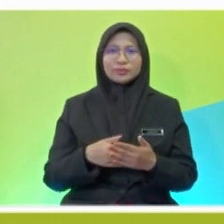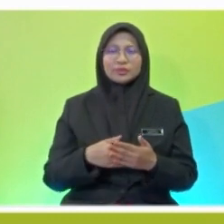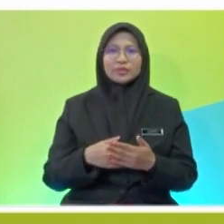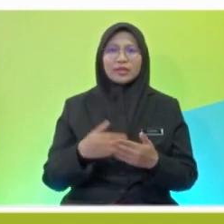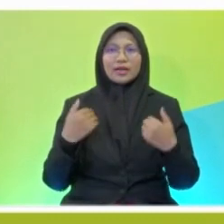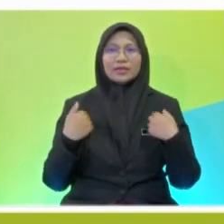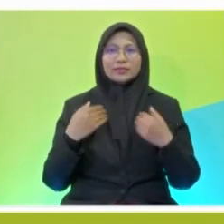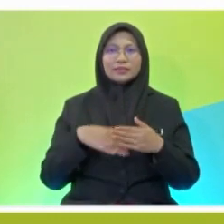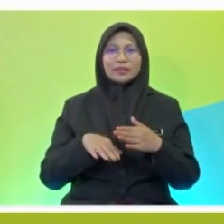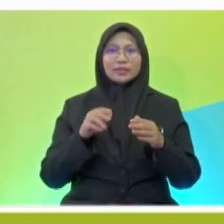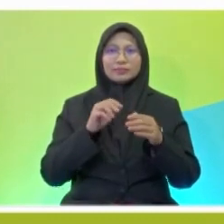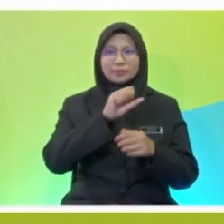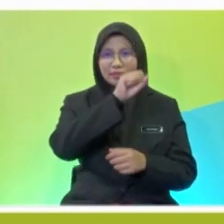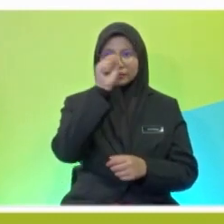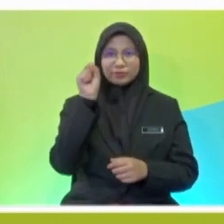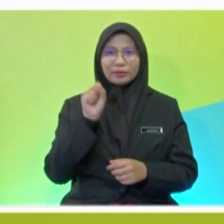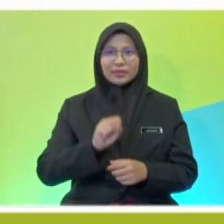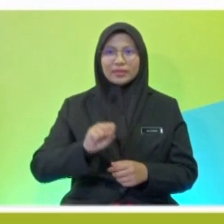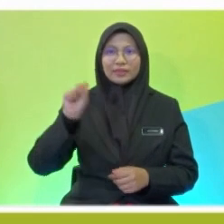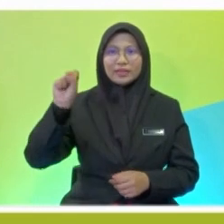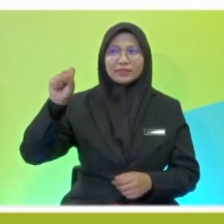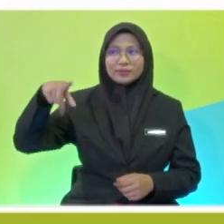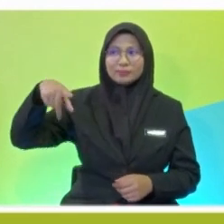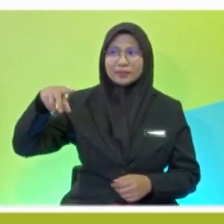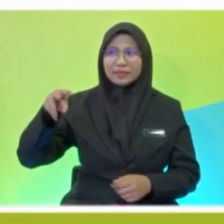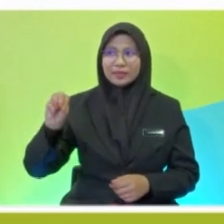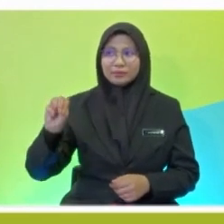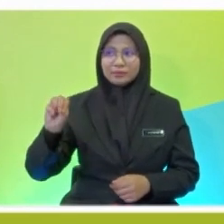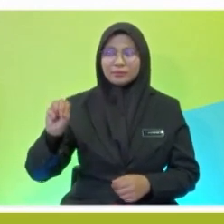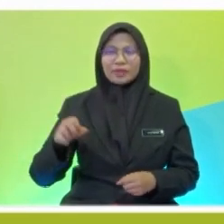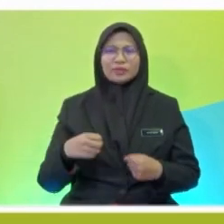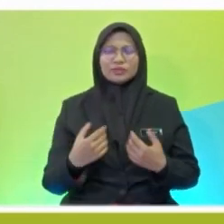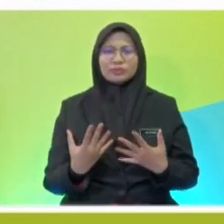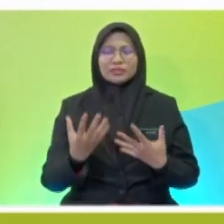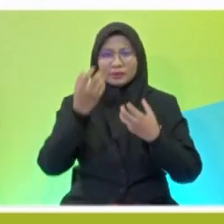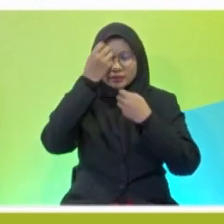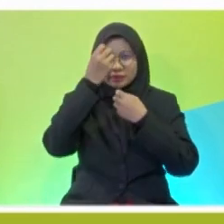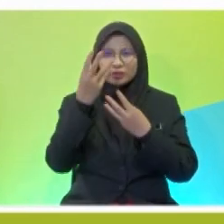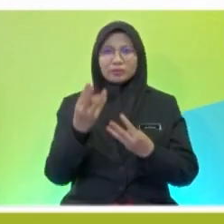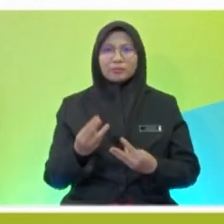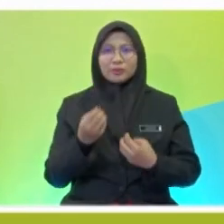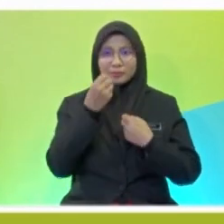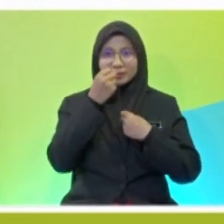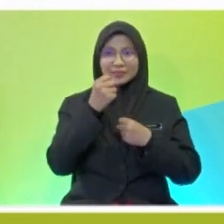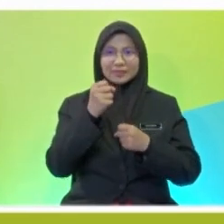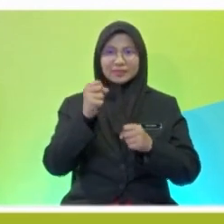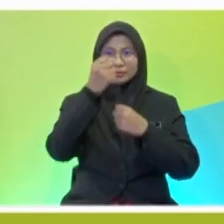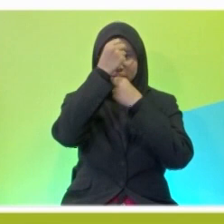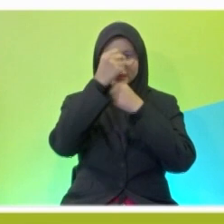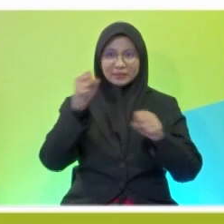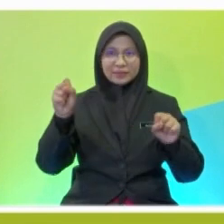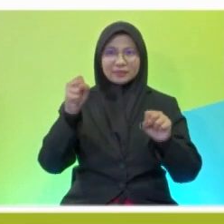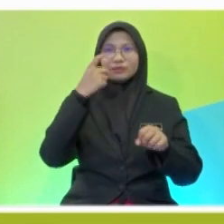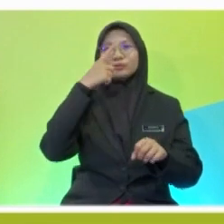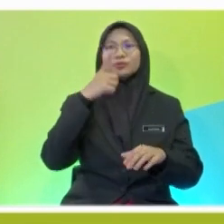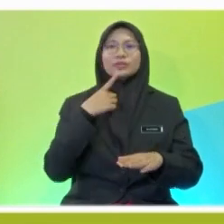usahawannya Oke dan ini adalah beberapa tips ataupun persediaan secara fisika yaitu calon perlu